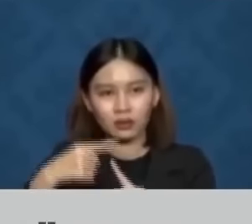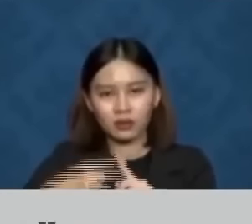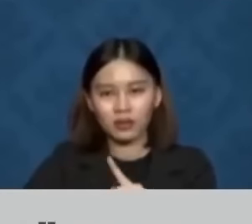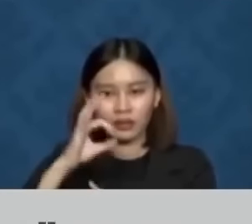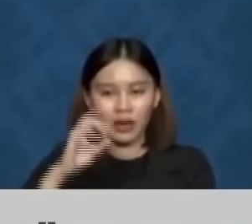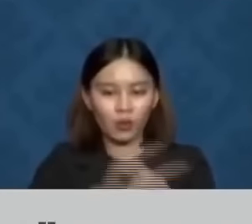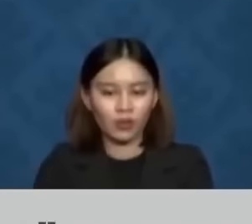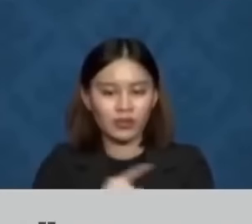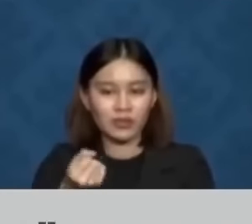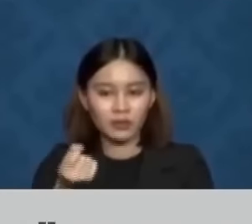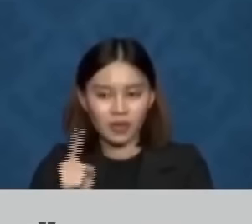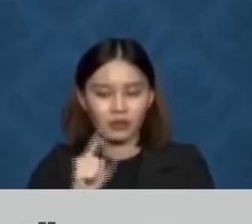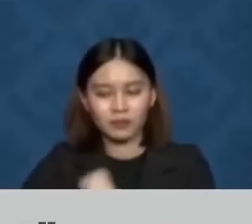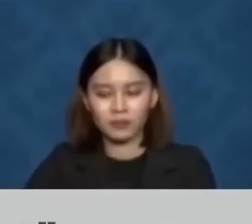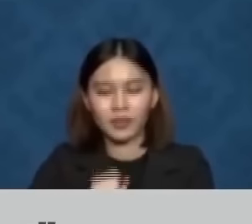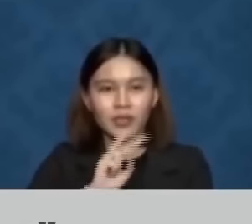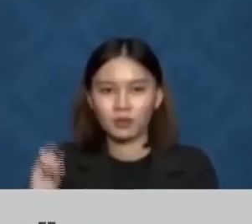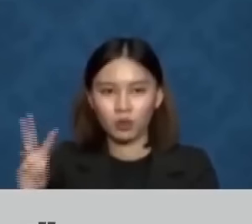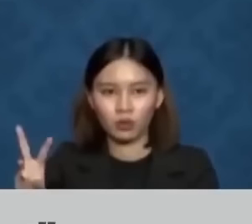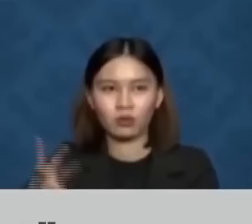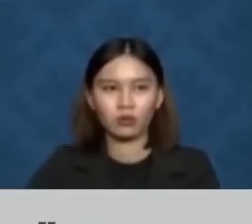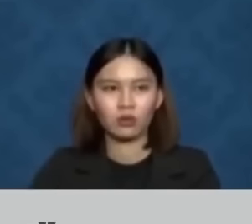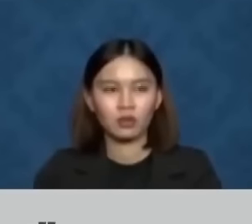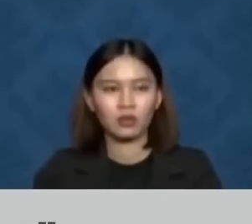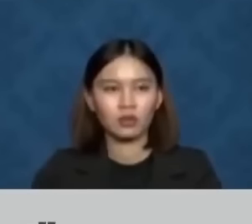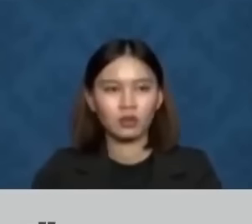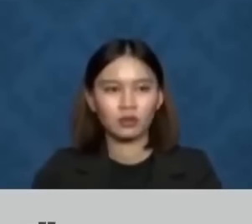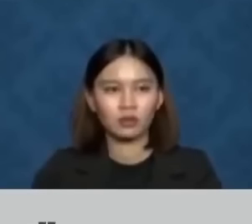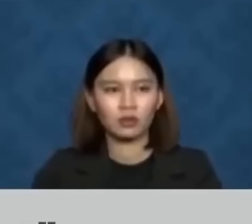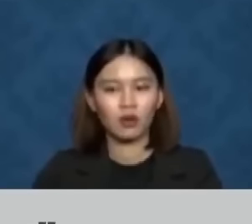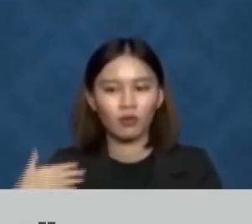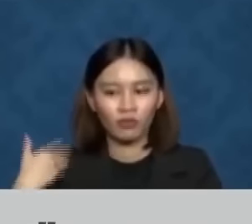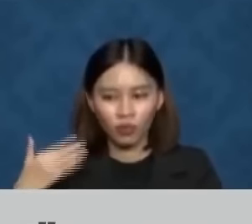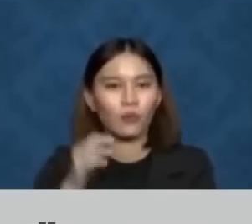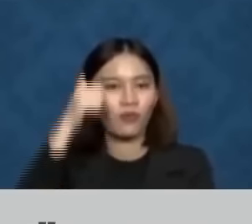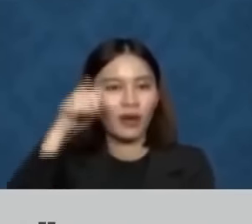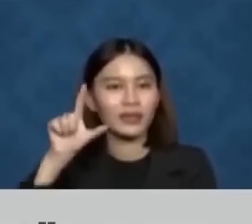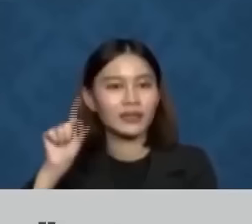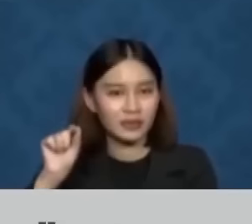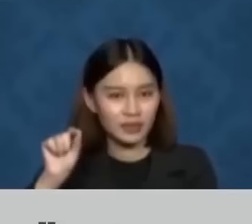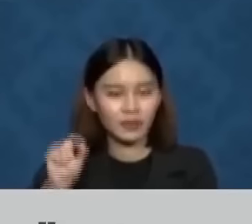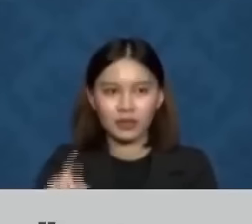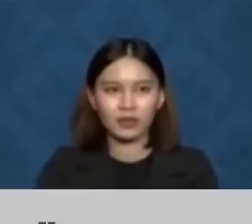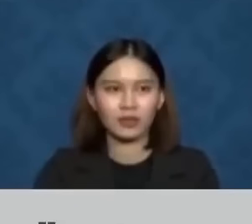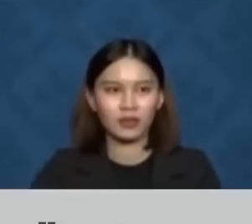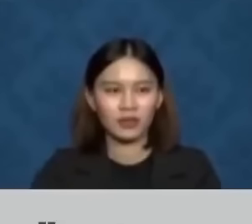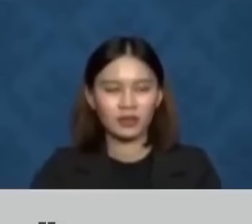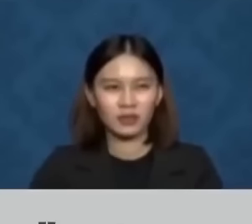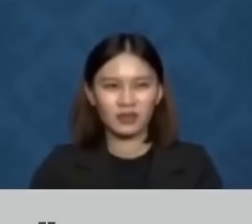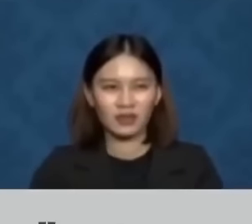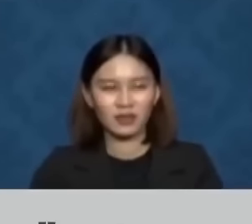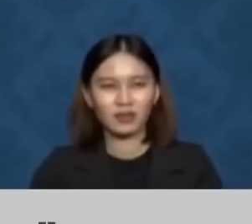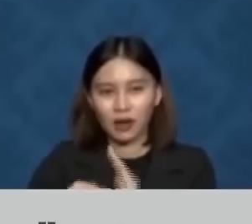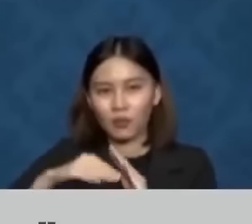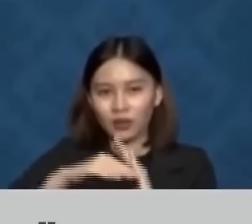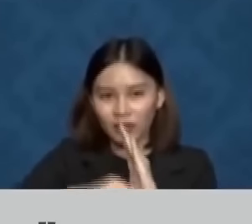กันยายน2566เหตุการณ์ล่วงมาประมาณเกือบ20วันก็ต้องเรียนว่าในกระบวน